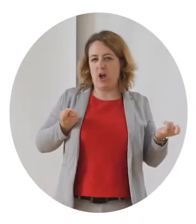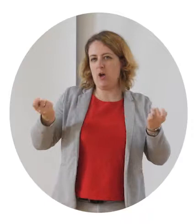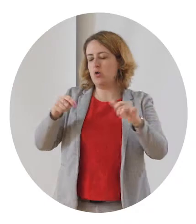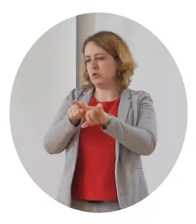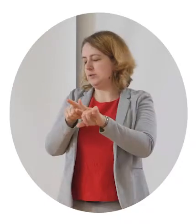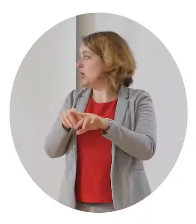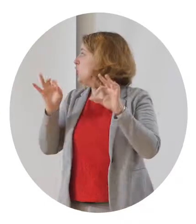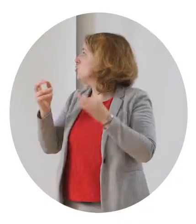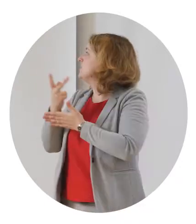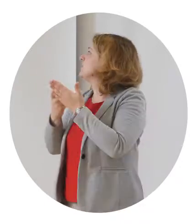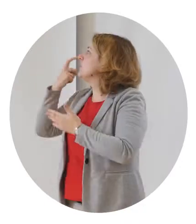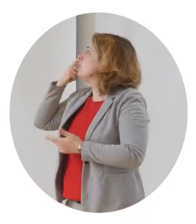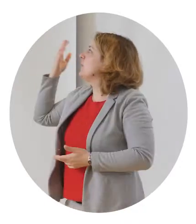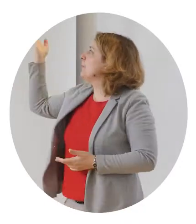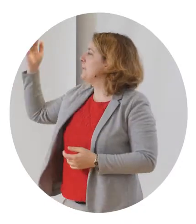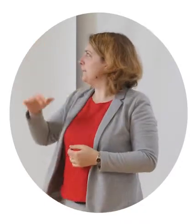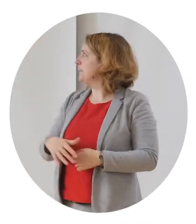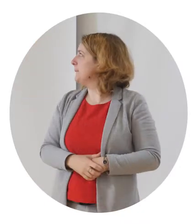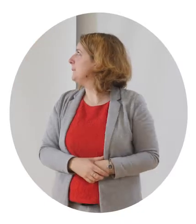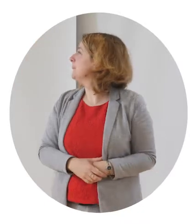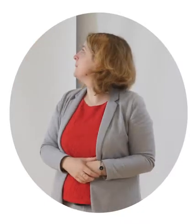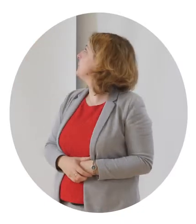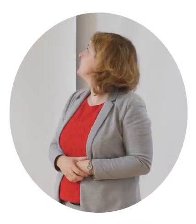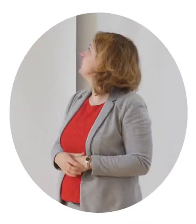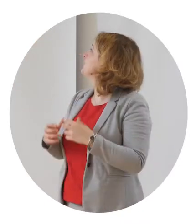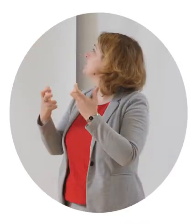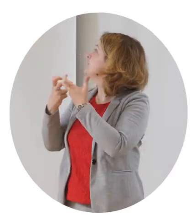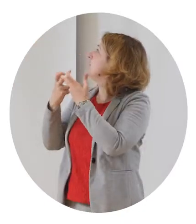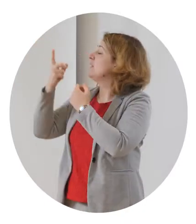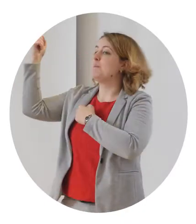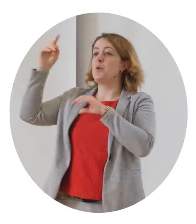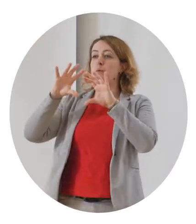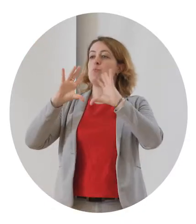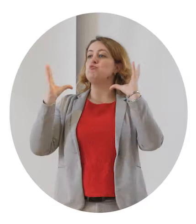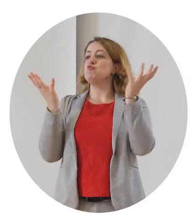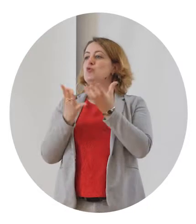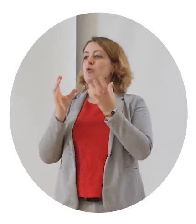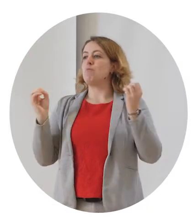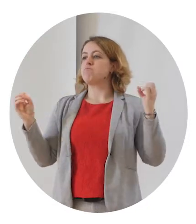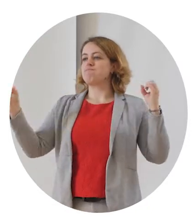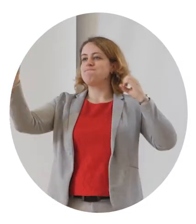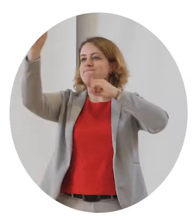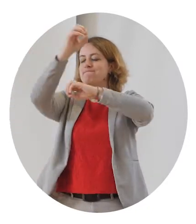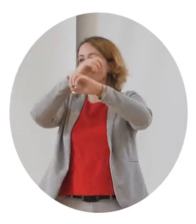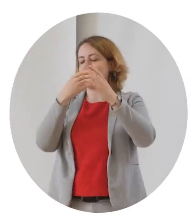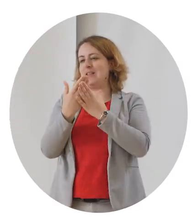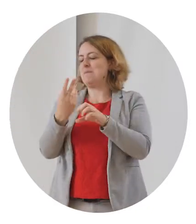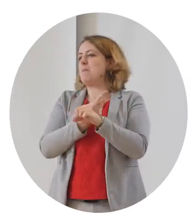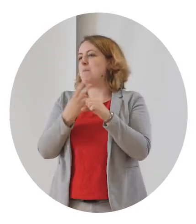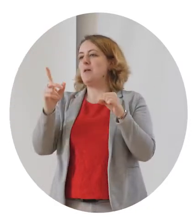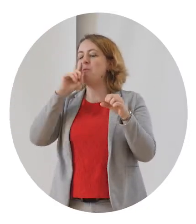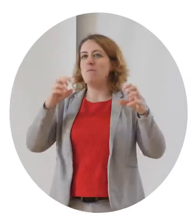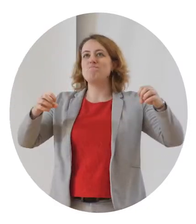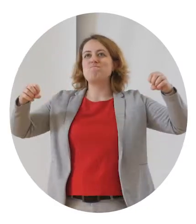dessins, ce que l'on voit, c'est que par exemple ici, les bulles de savon, c'est